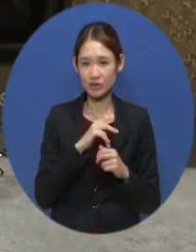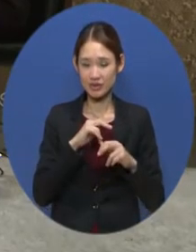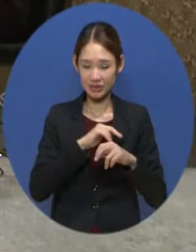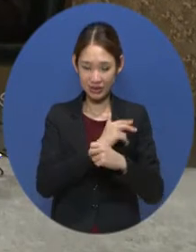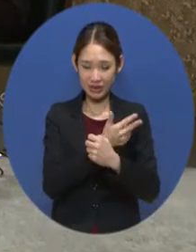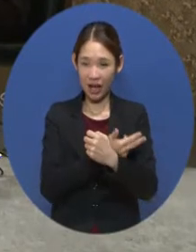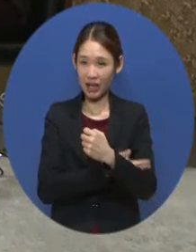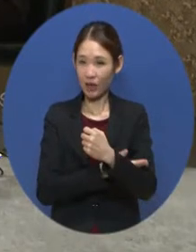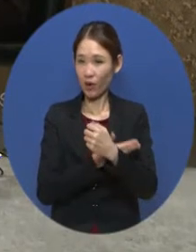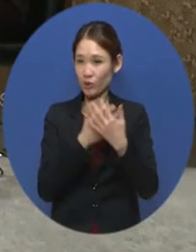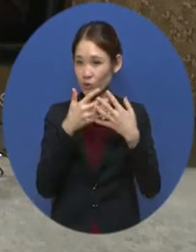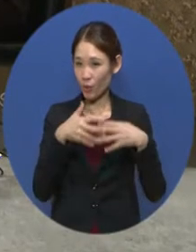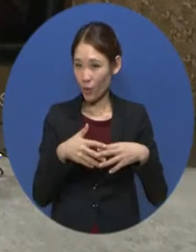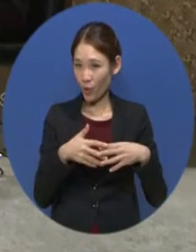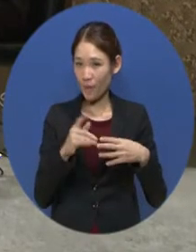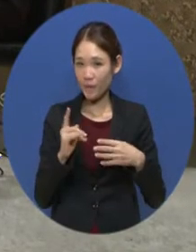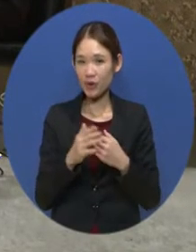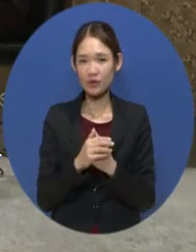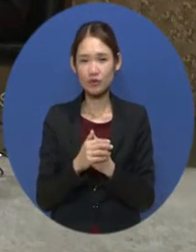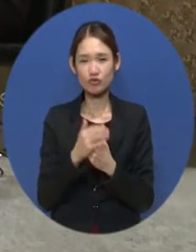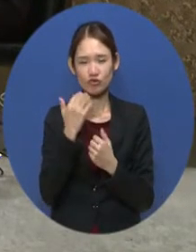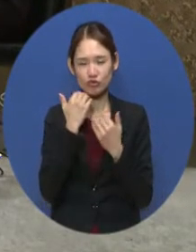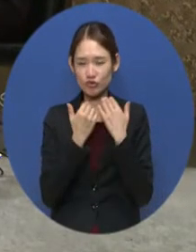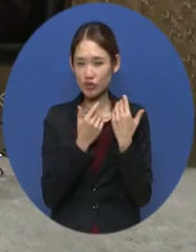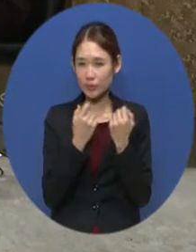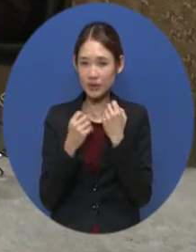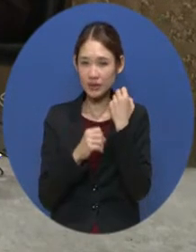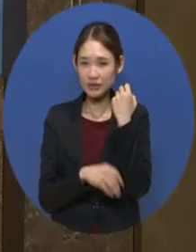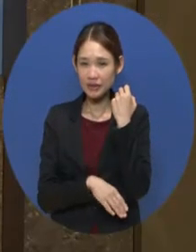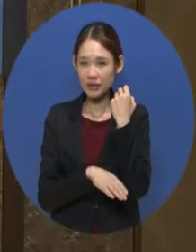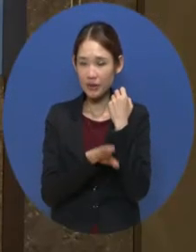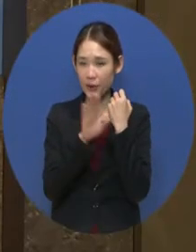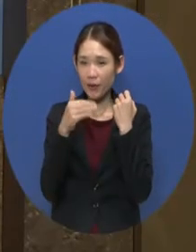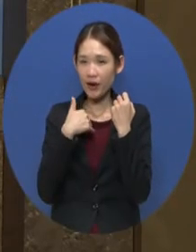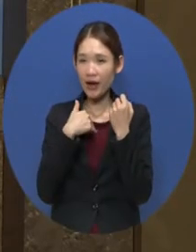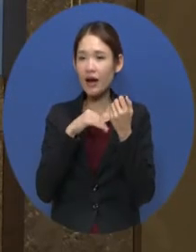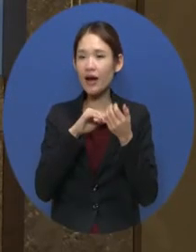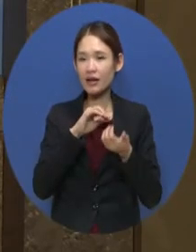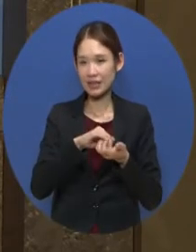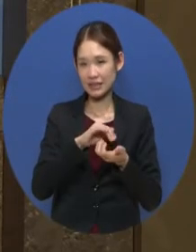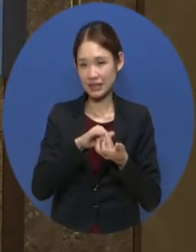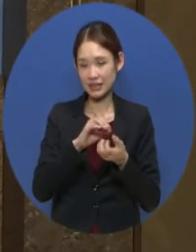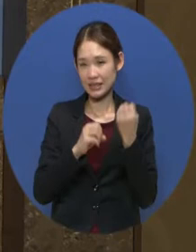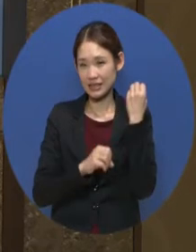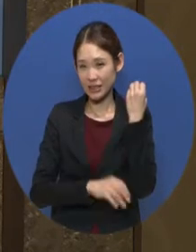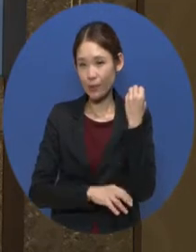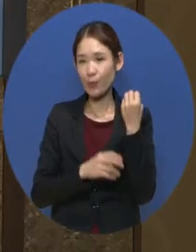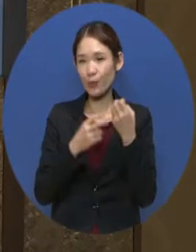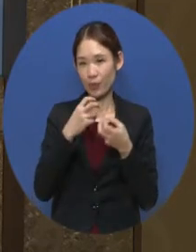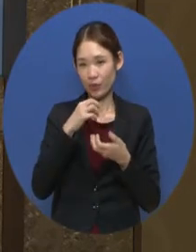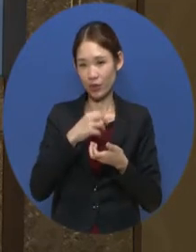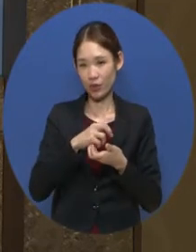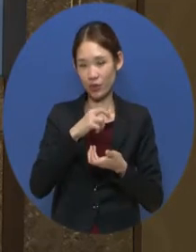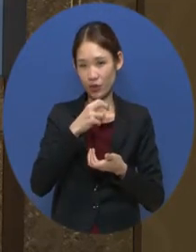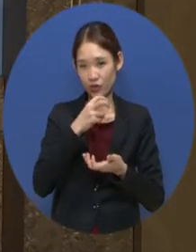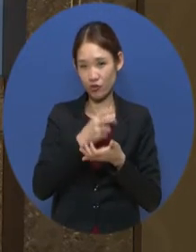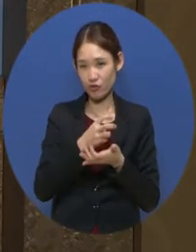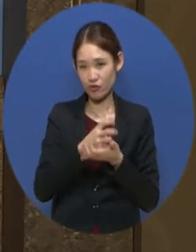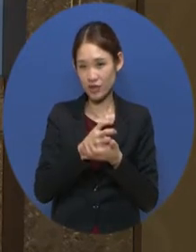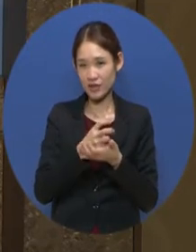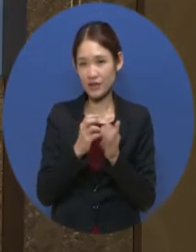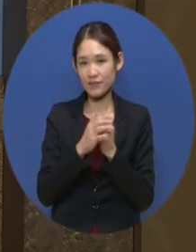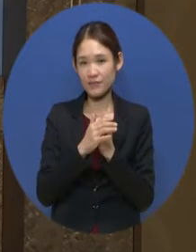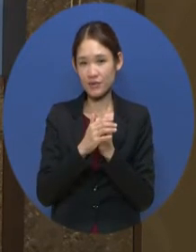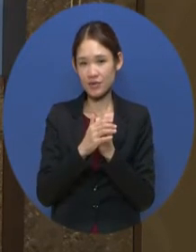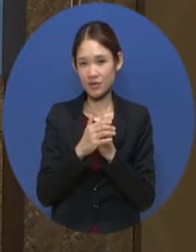있어요. 뭐 네. 누구나라는 것은 기본적으로 열려 있는 저희가 네. 원칙이고요. 예, 예. 네. 이게 저희가 이제 또